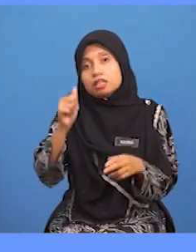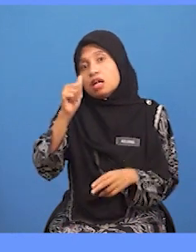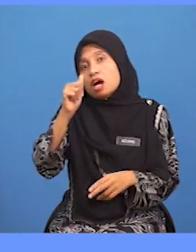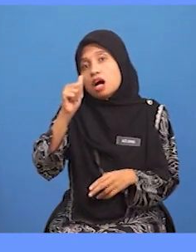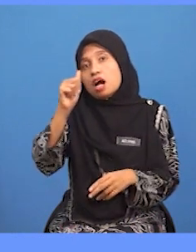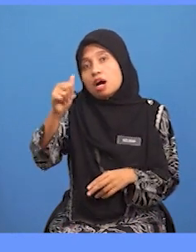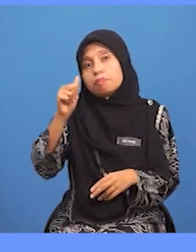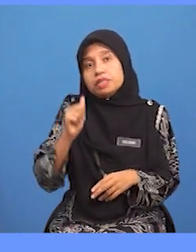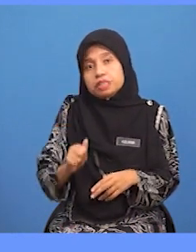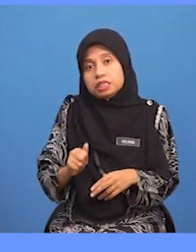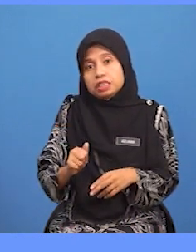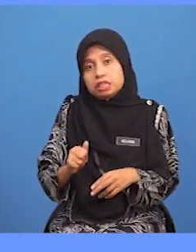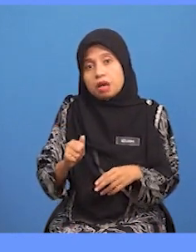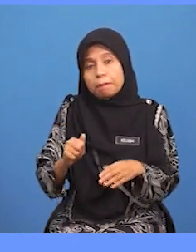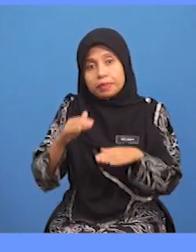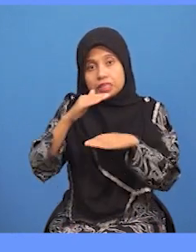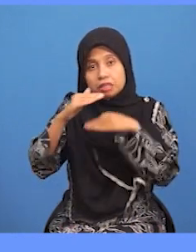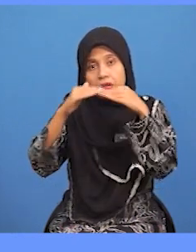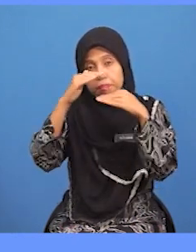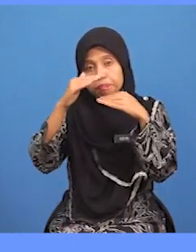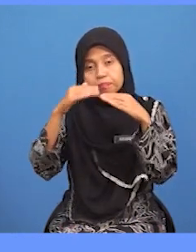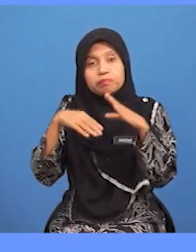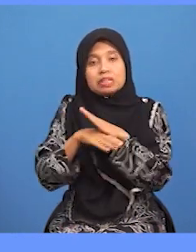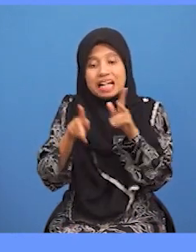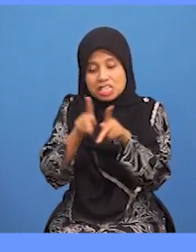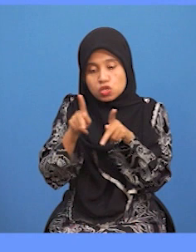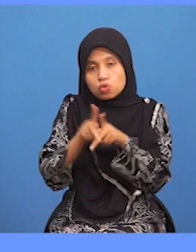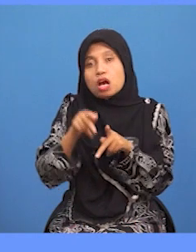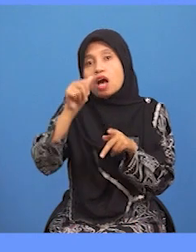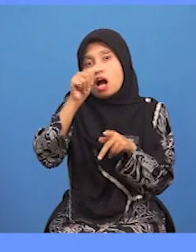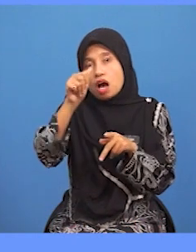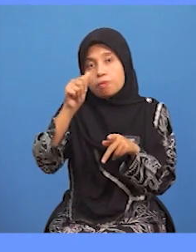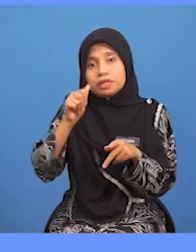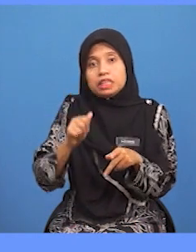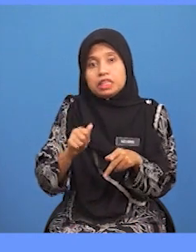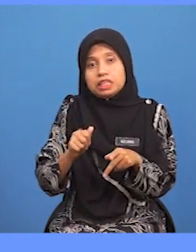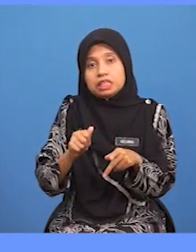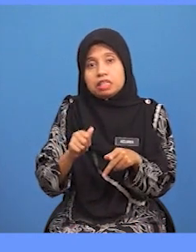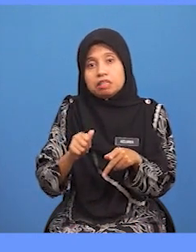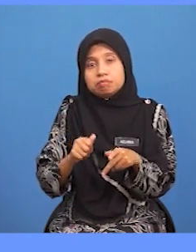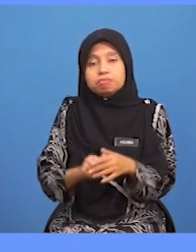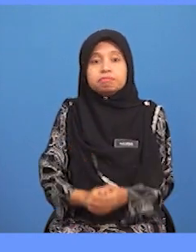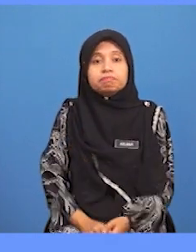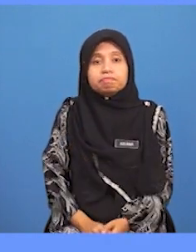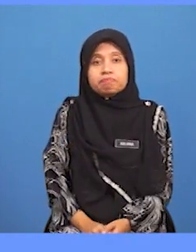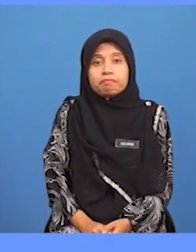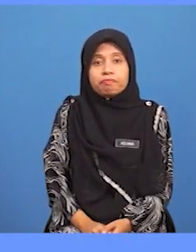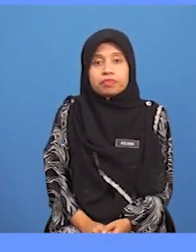Abadi pada pelbagai paras keluaran kasut Abadi. Kos tetap diandaikan